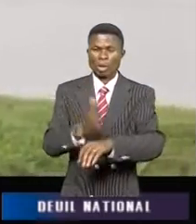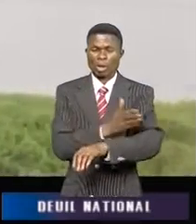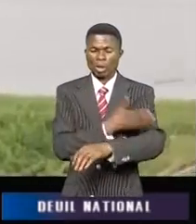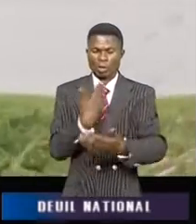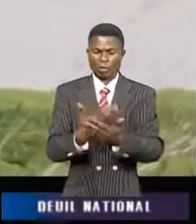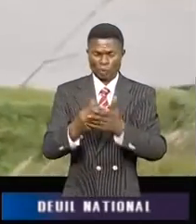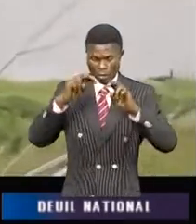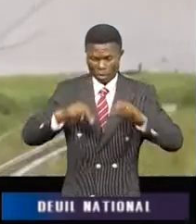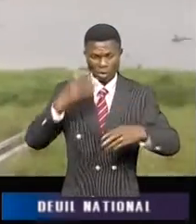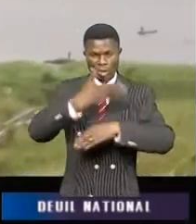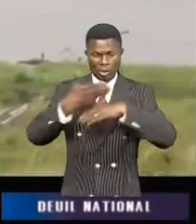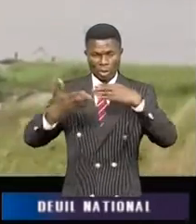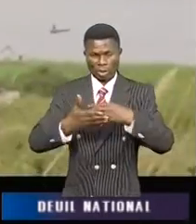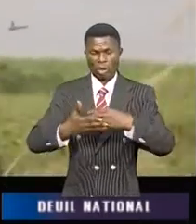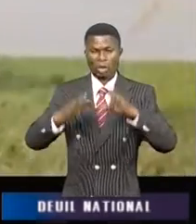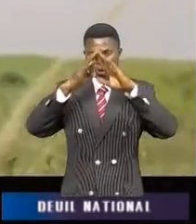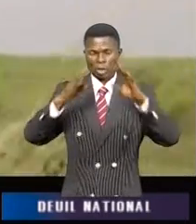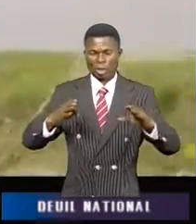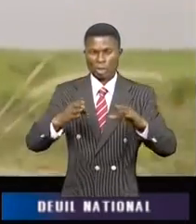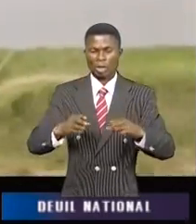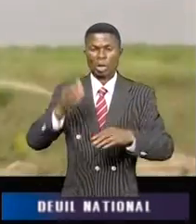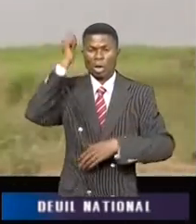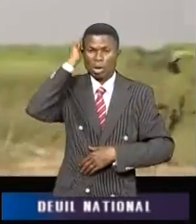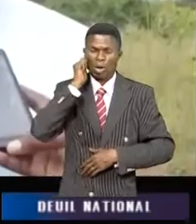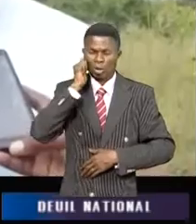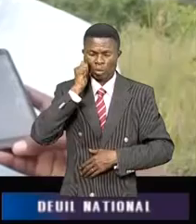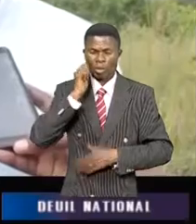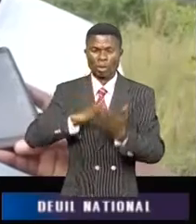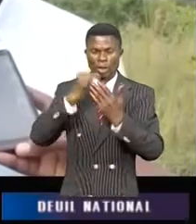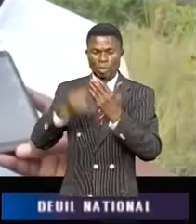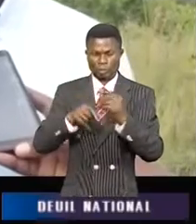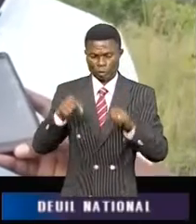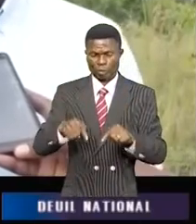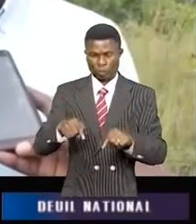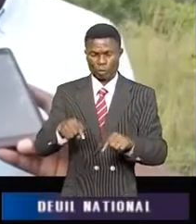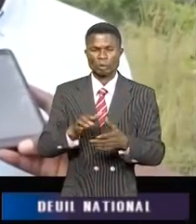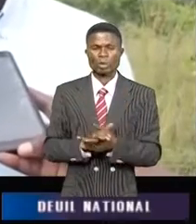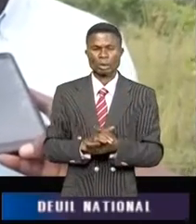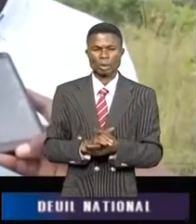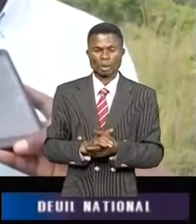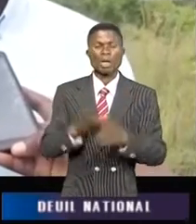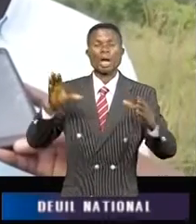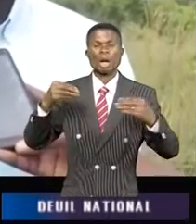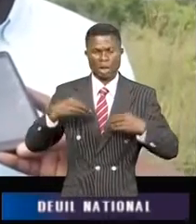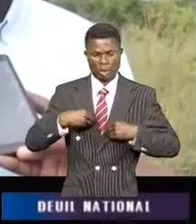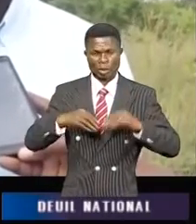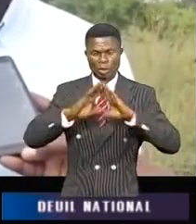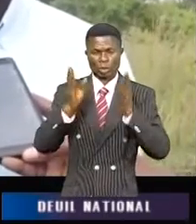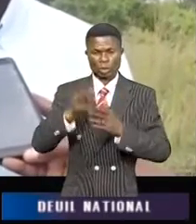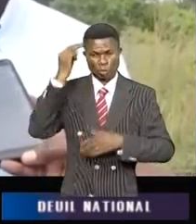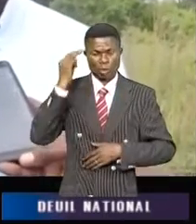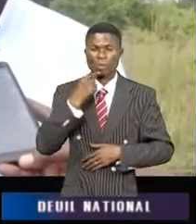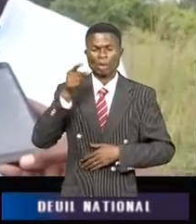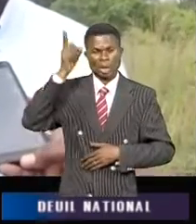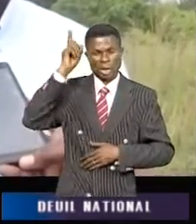études pour la construction des infrastructures portuaires de ce projet. Aujourd'hui, on vient juste confirmer ce que les ministres avaient dit lors